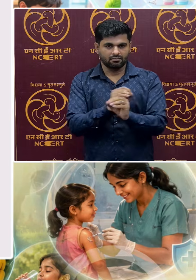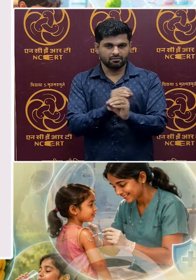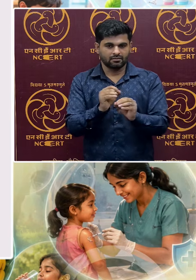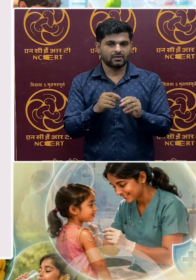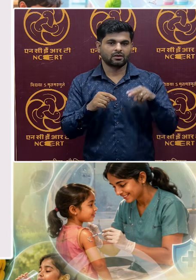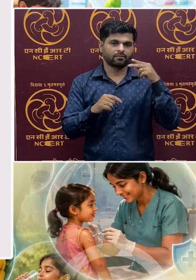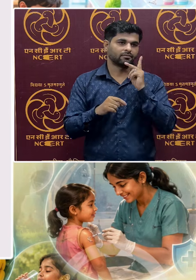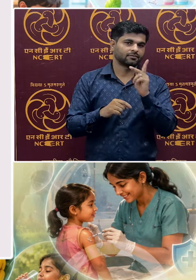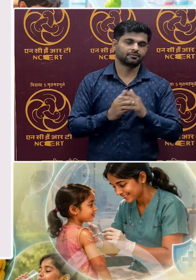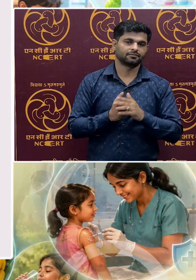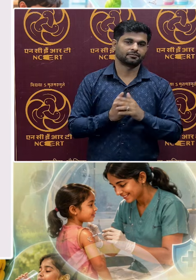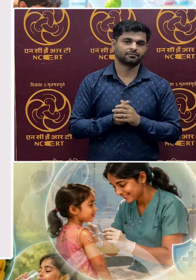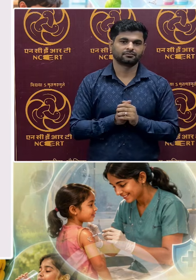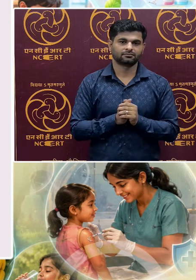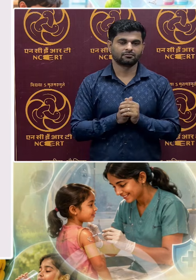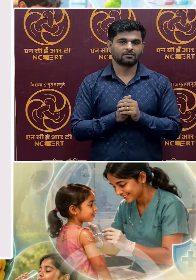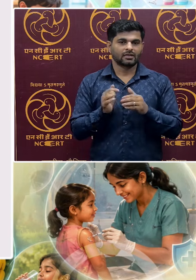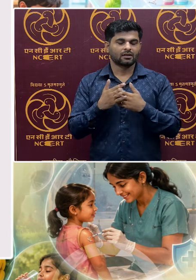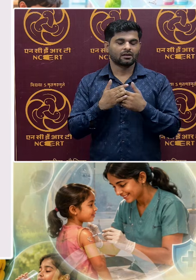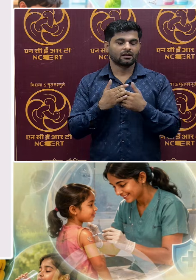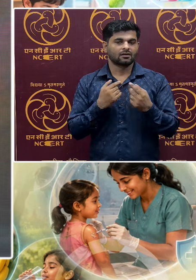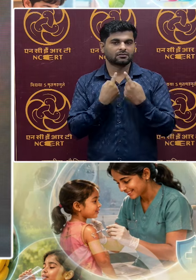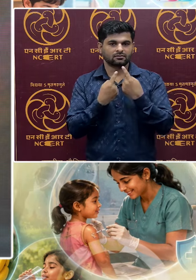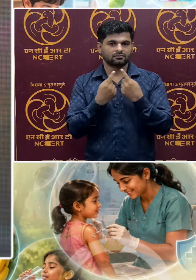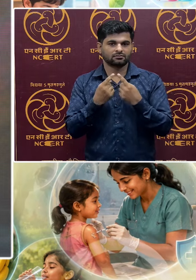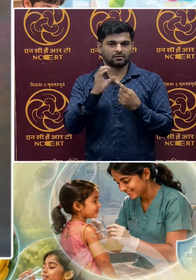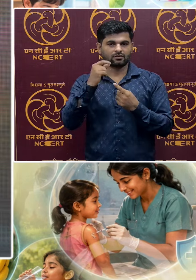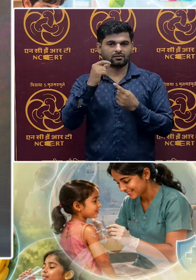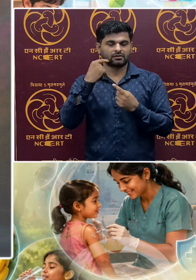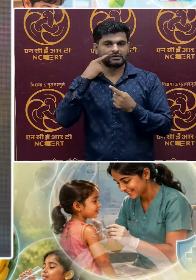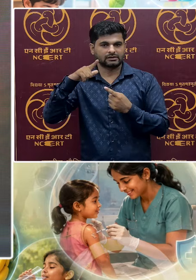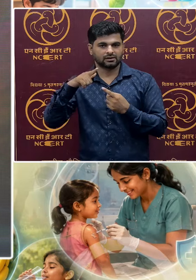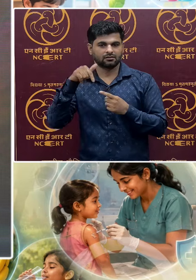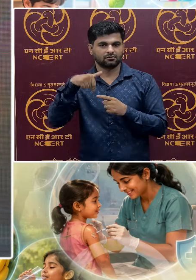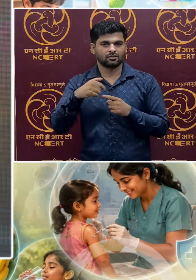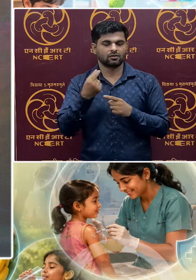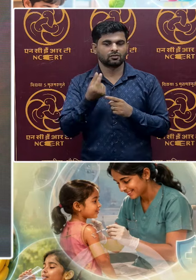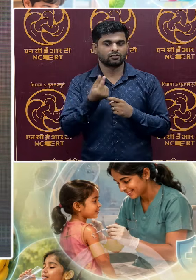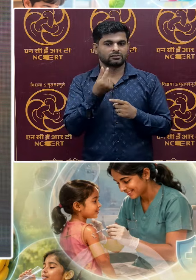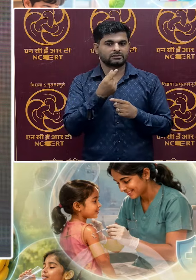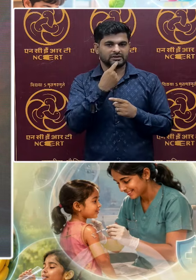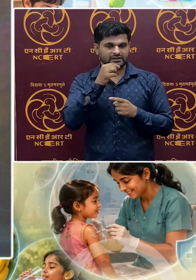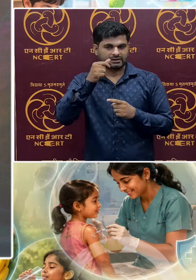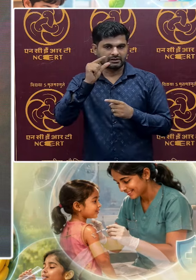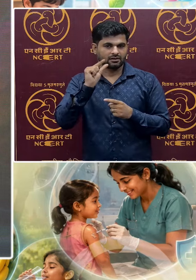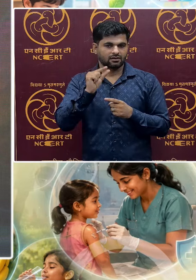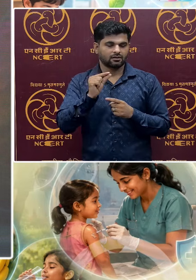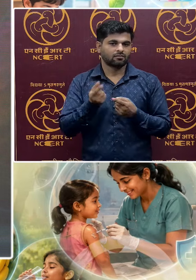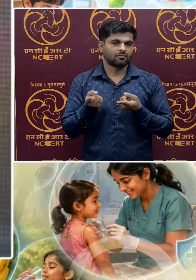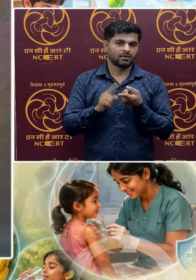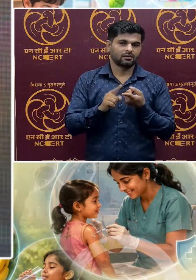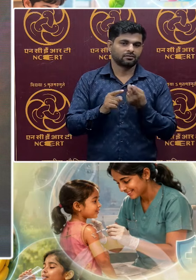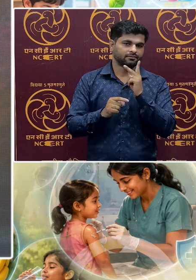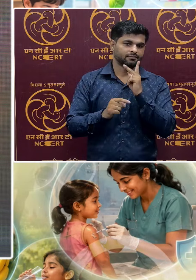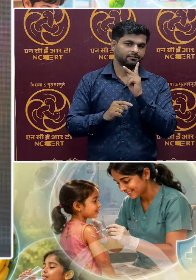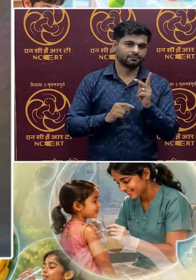हम चला लें तो जो हम बात कर रहे हैं कि खाने में तेल, चीनी और सॉल्ट कैसे कम कर सकते हैं, तो आई थिंक दैट विल बी